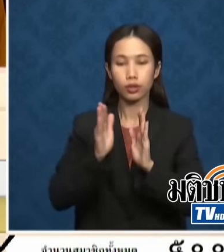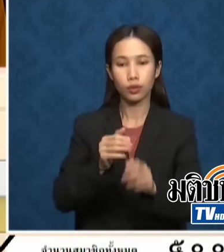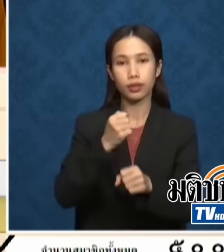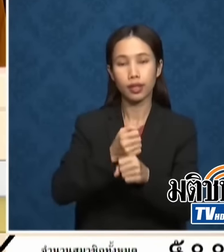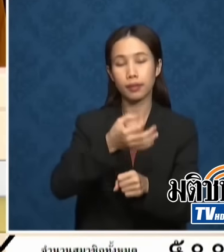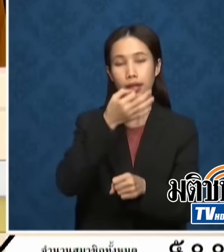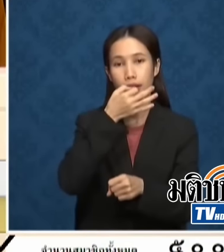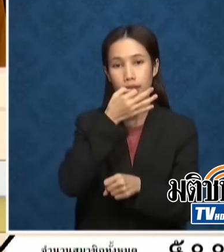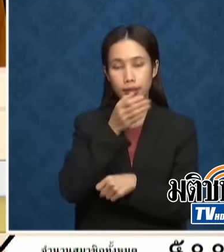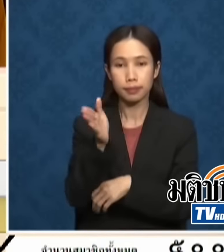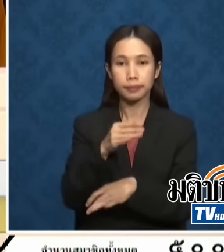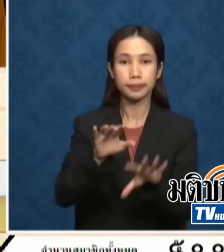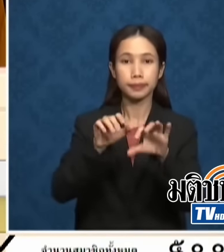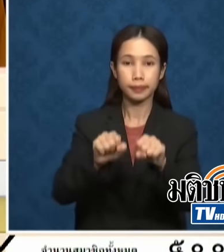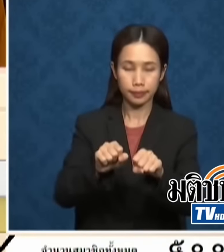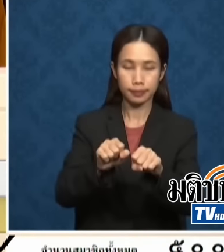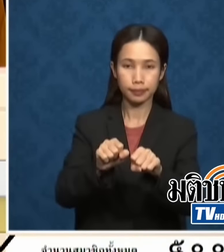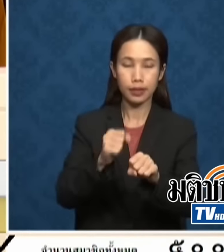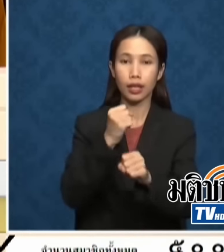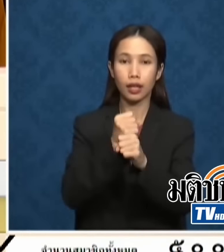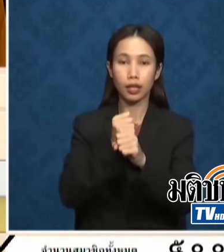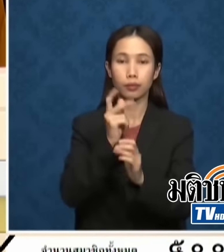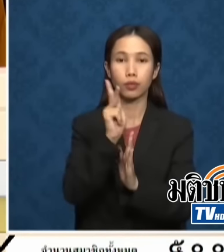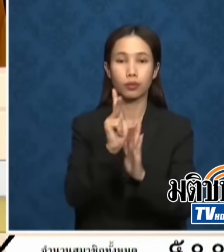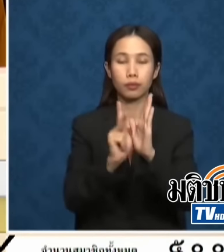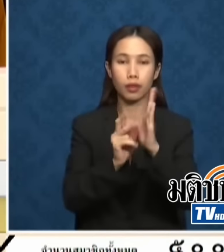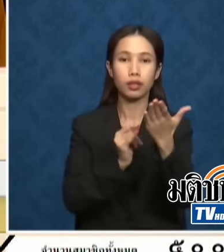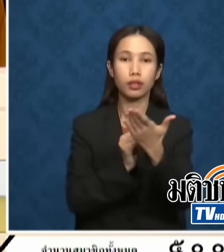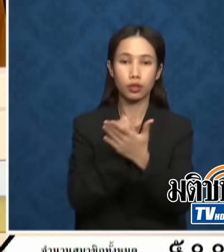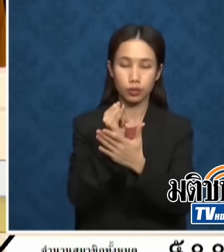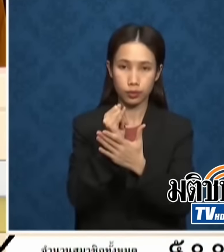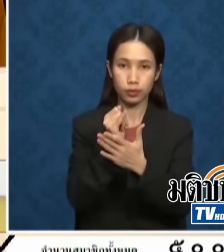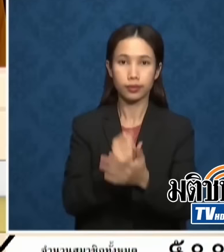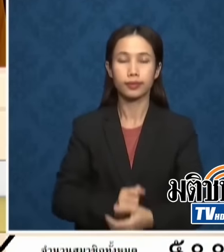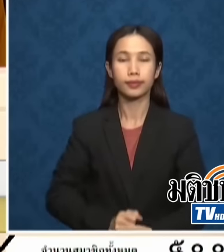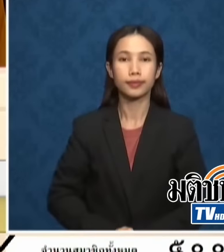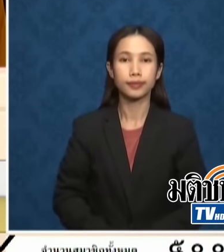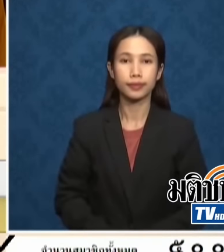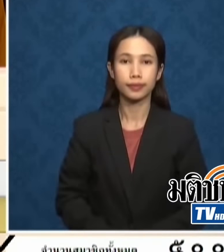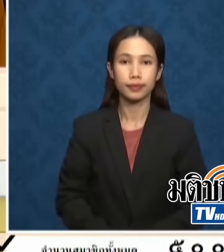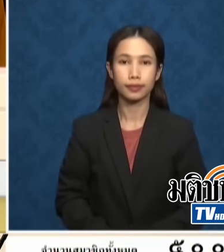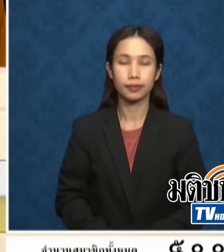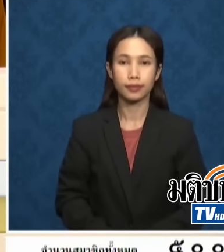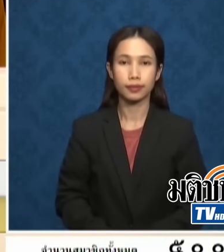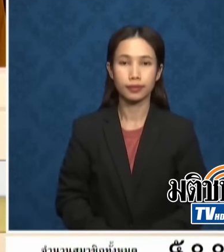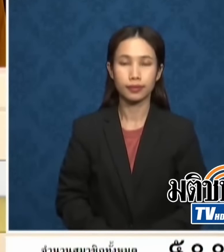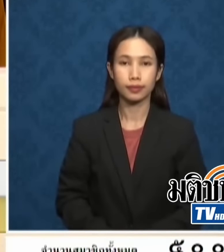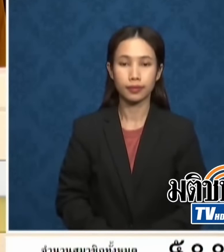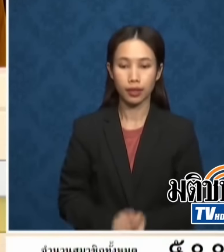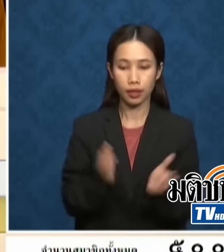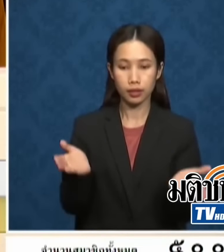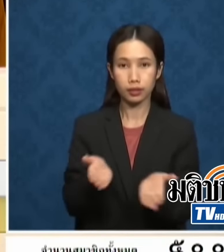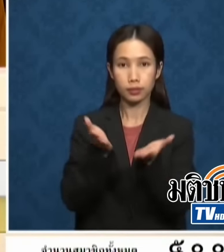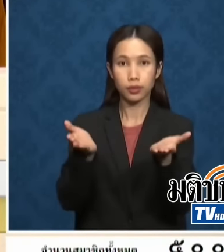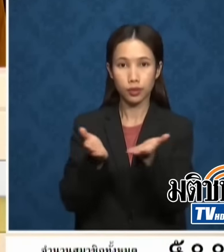งผู้ประกอบอาชีพประมงโดยสุจริตให้ได้รับความเป็นธรรมตลอดจนถึงการส่งเสริมประ